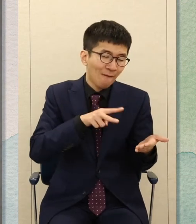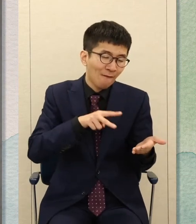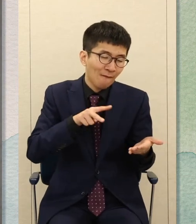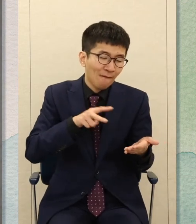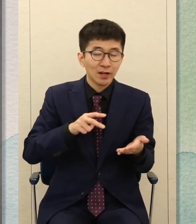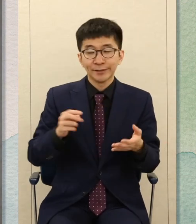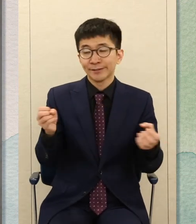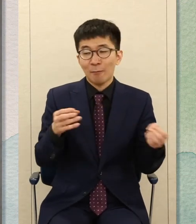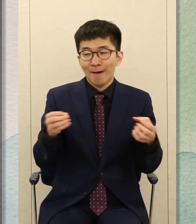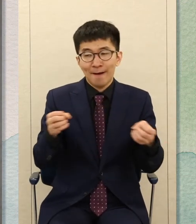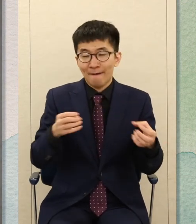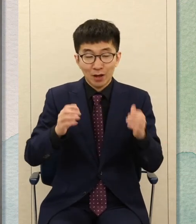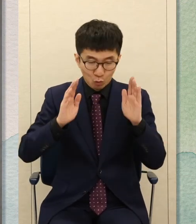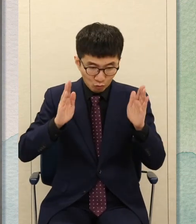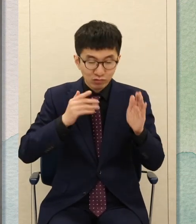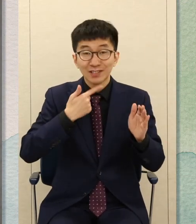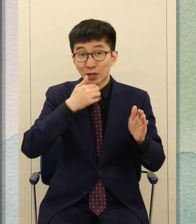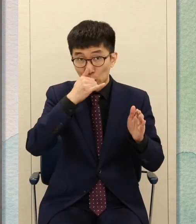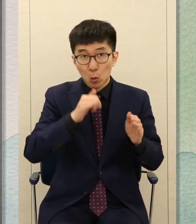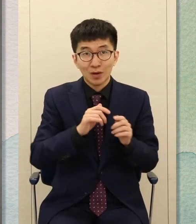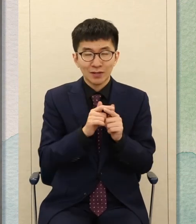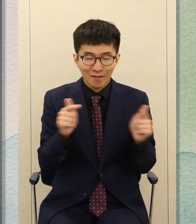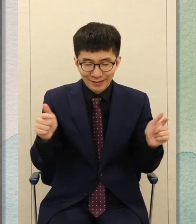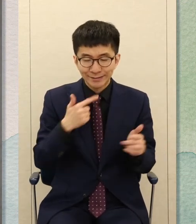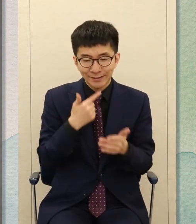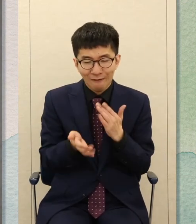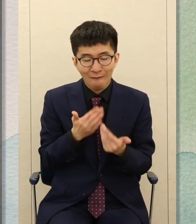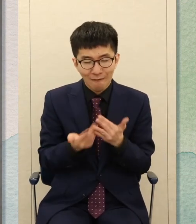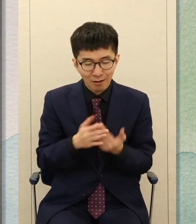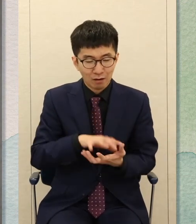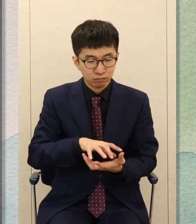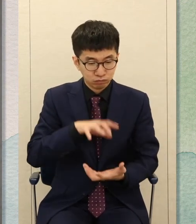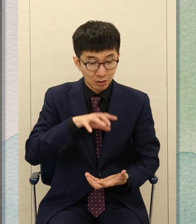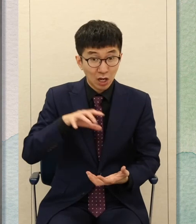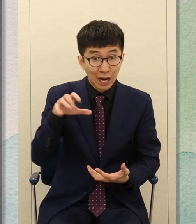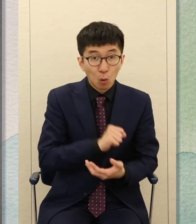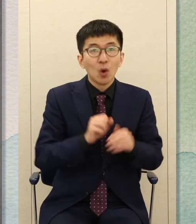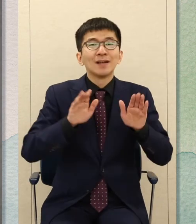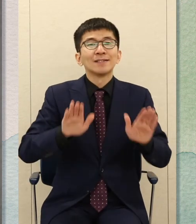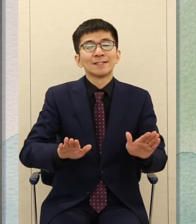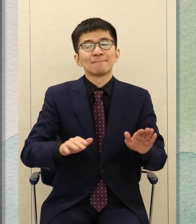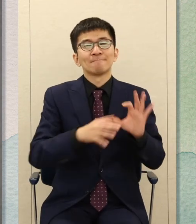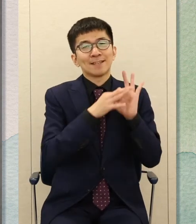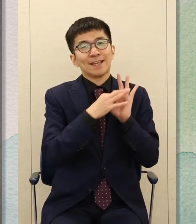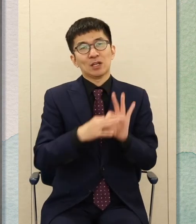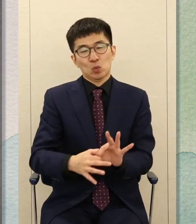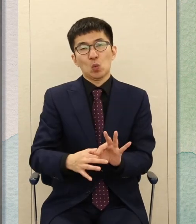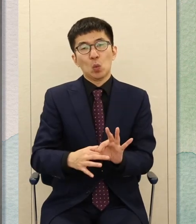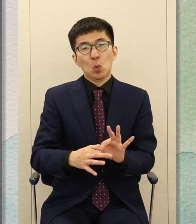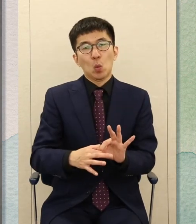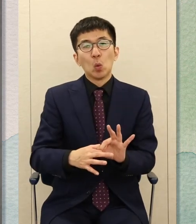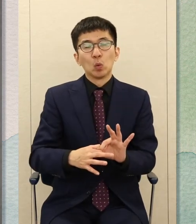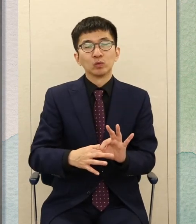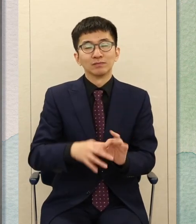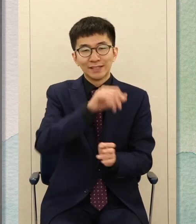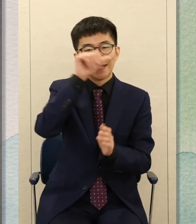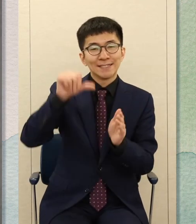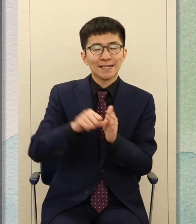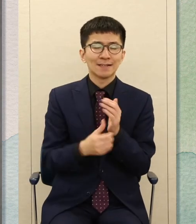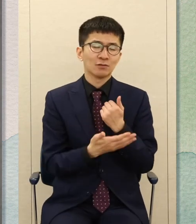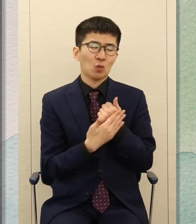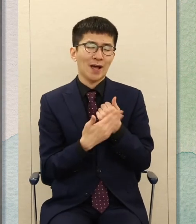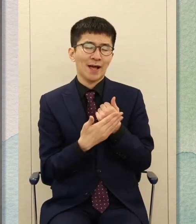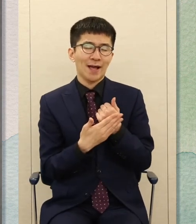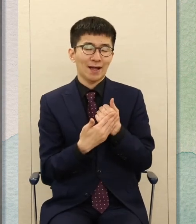예, 공부를 하고 그때 토론하고 다졌던 거, 예, 그게 지금까지 저를 제 인생의 어떤 가장